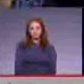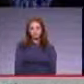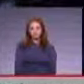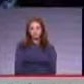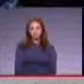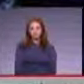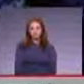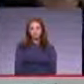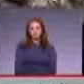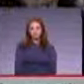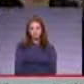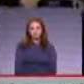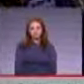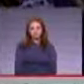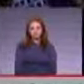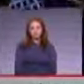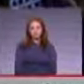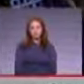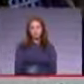يا رب يرد عليكي.